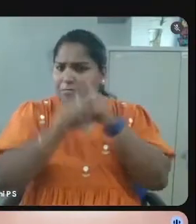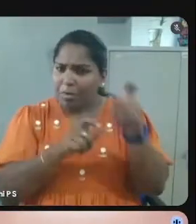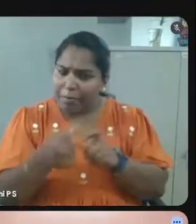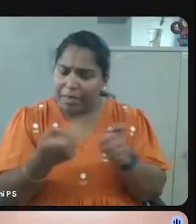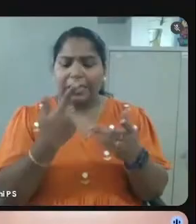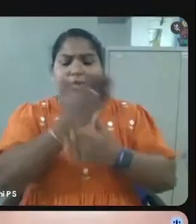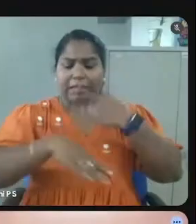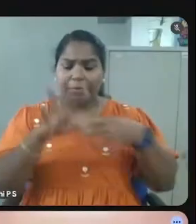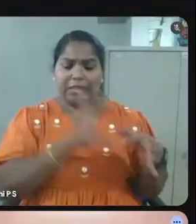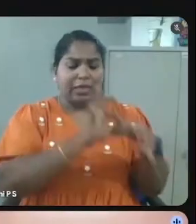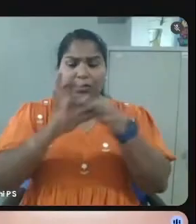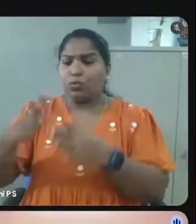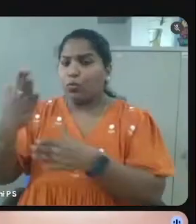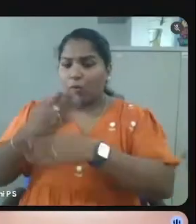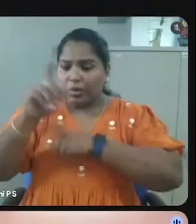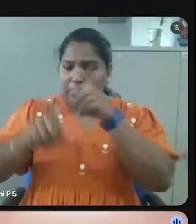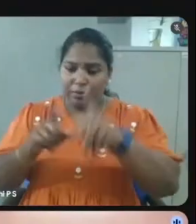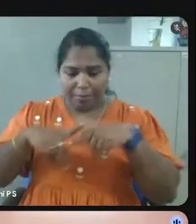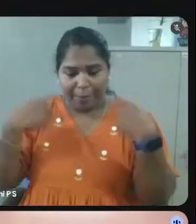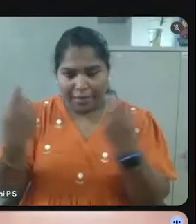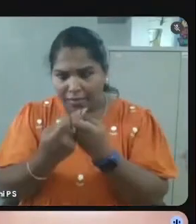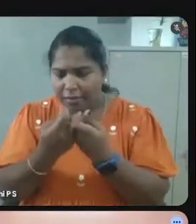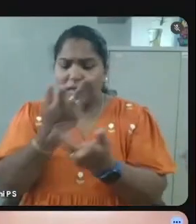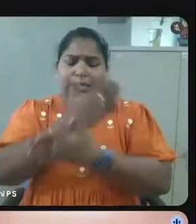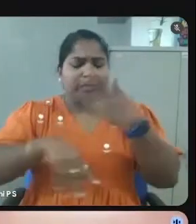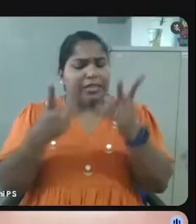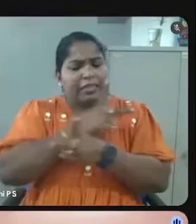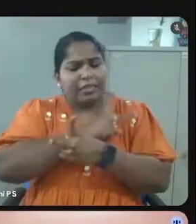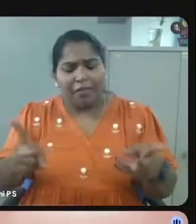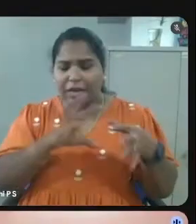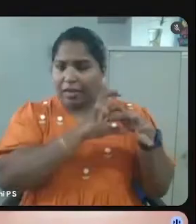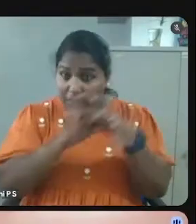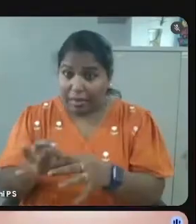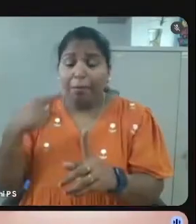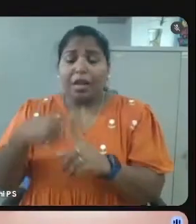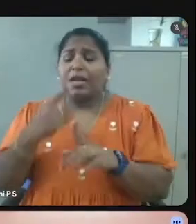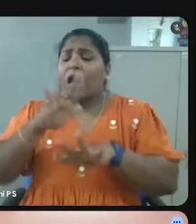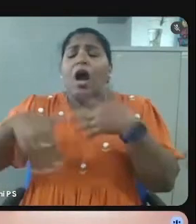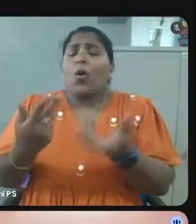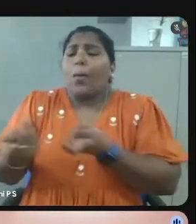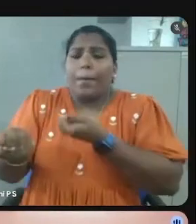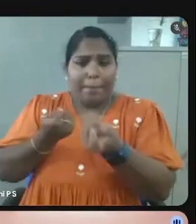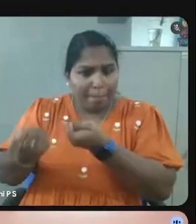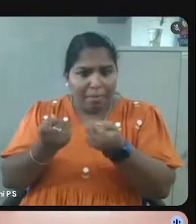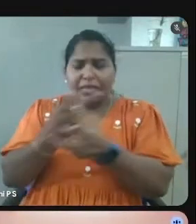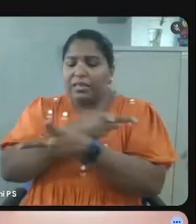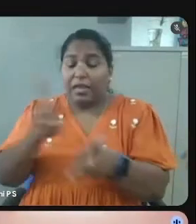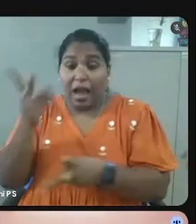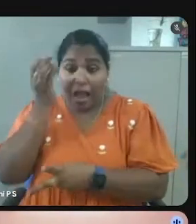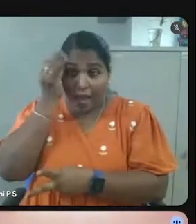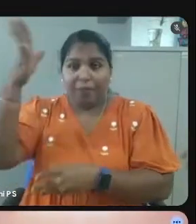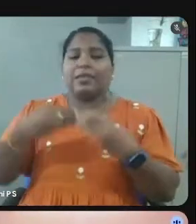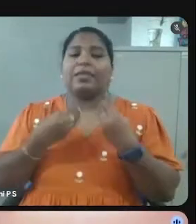മേഖലയിൽ പ്രവർത്തിക്കുന്നവരെയും പലതരത്തിലുള്ള ഭിന്നശേഷിയെക്കുറിച്ചും അത് എങ്ങനെ കൈകാര്യം ചെയ്യാമെന്നും ബോധവാന്മാരാക്കാനാണ്